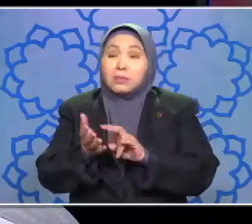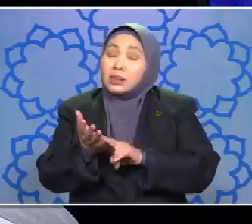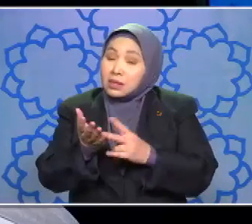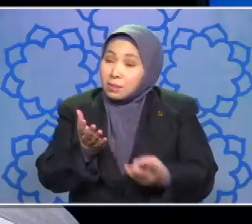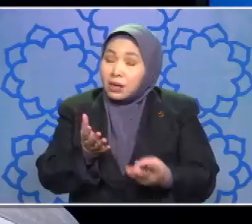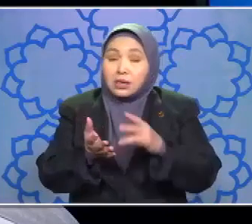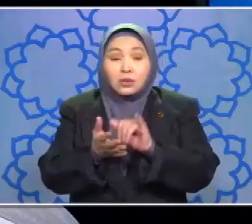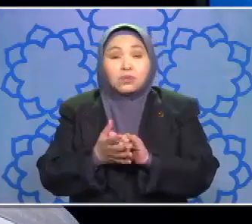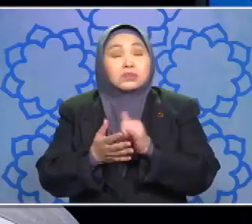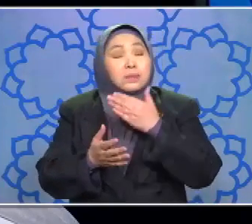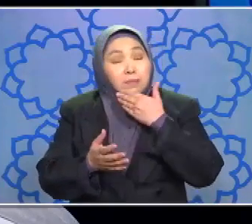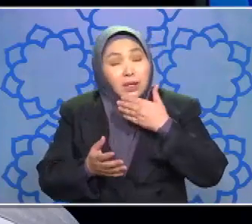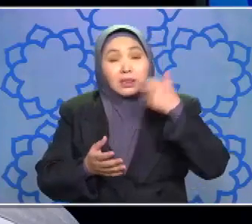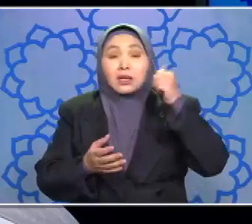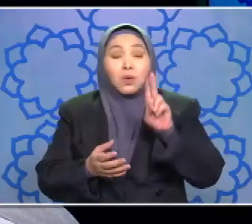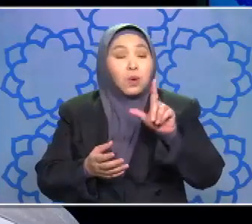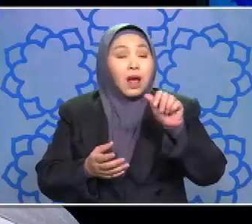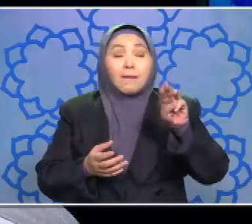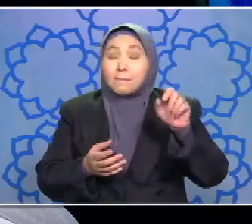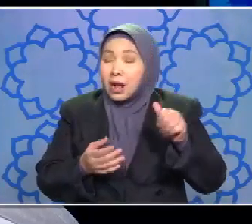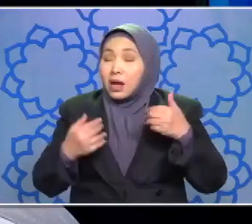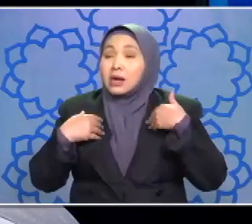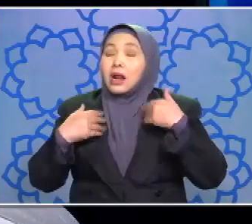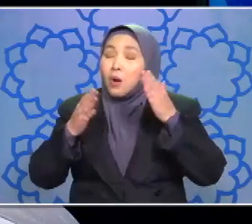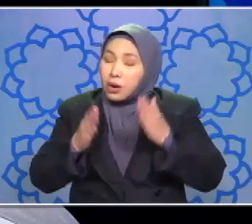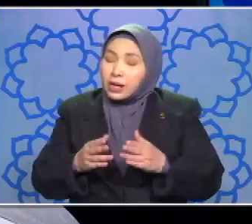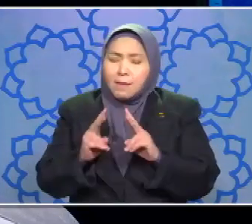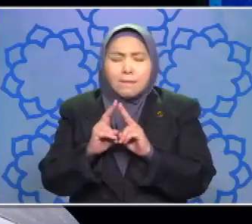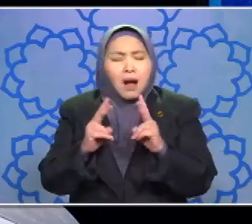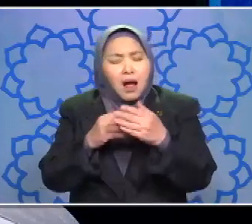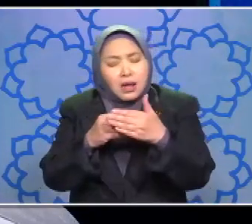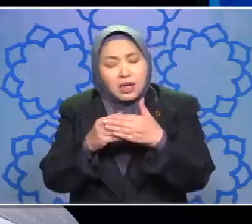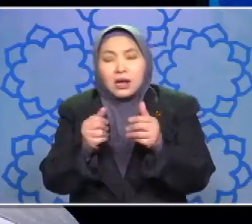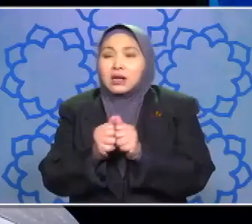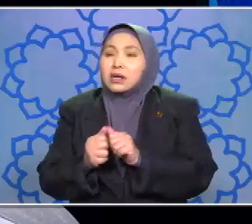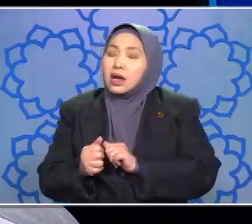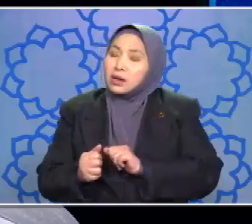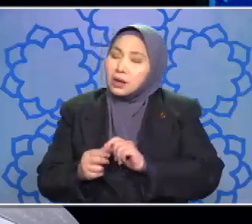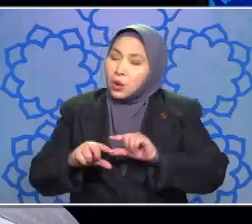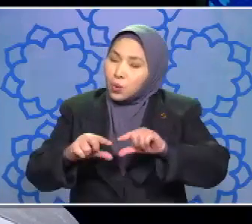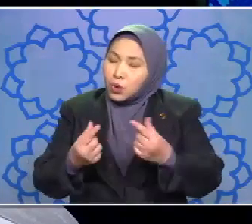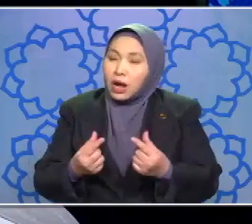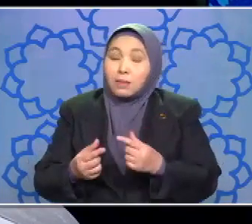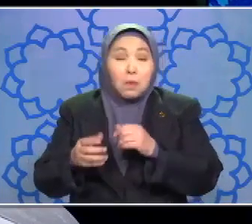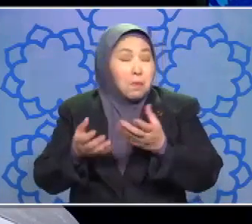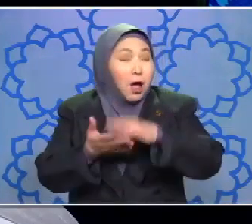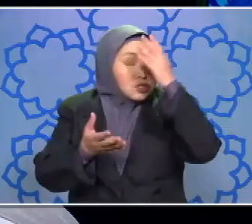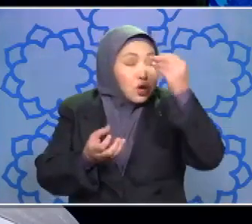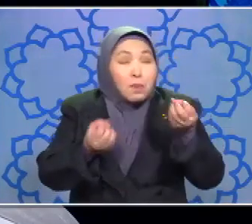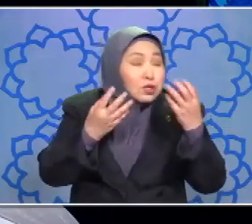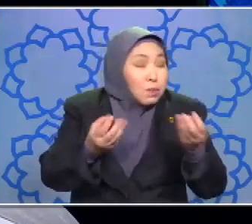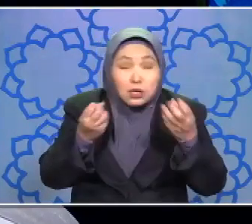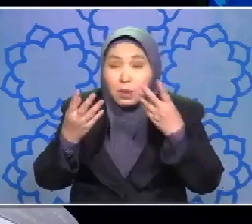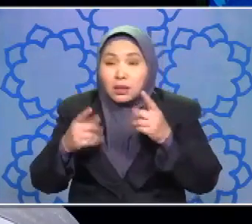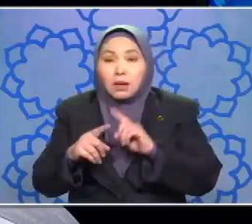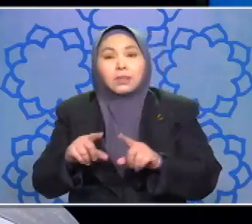kata sebaik-baik ulama adalah mereka yang paling dekat dengan Quran. Ya, bukannya ulama itu belajar macam-macam, tetapi dengan